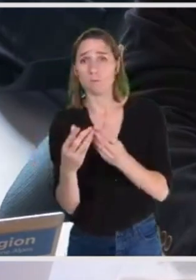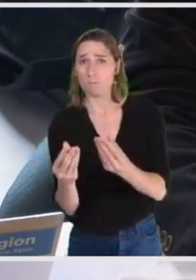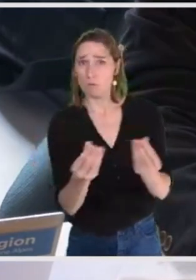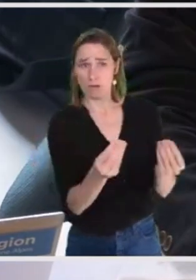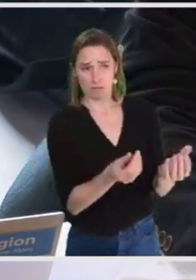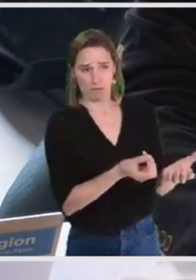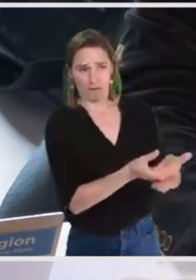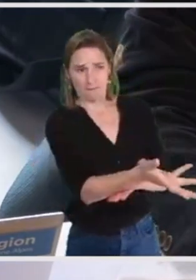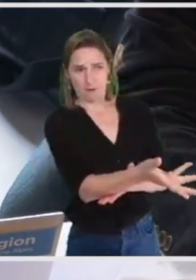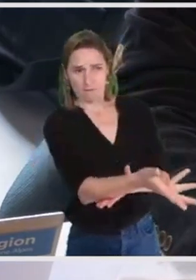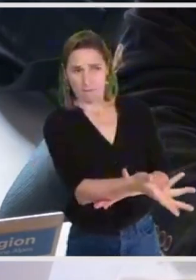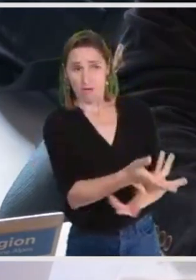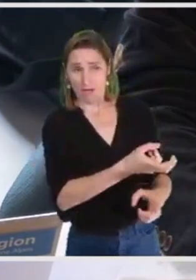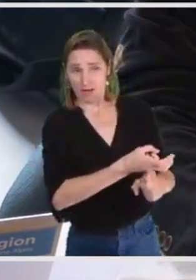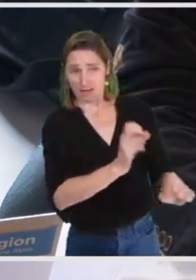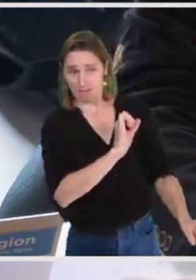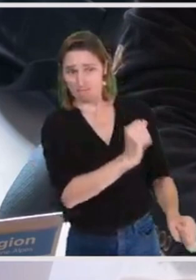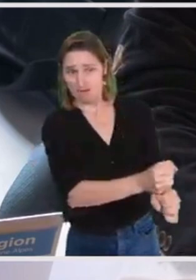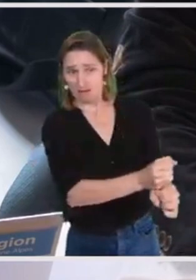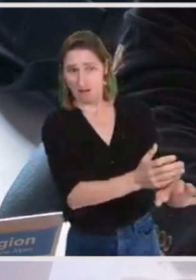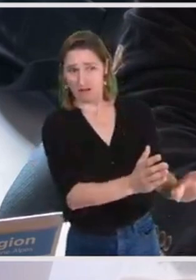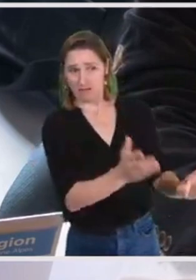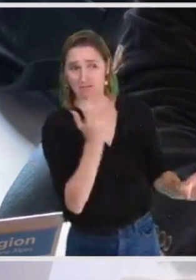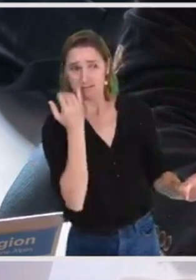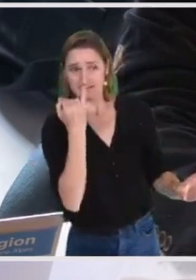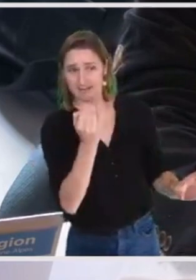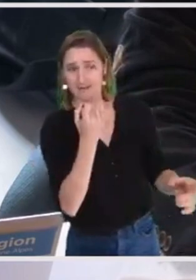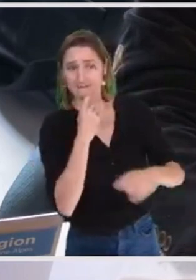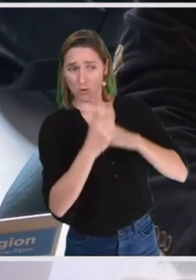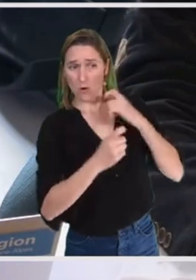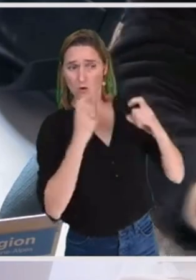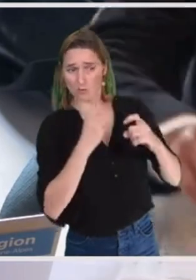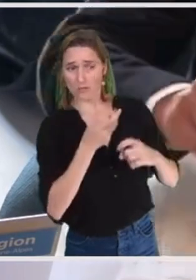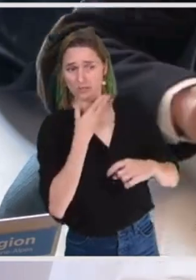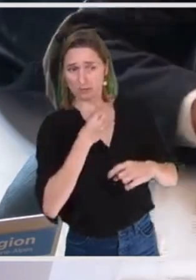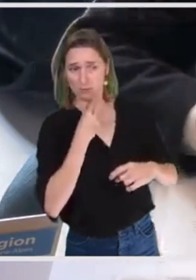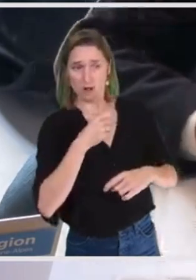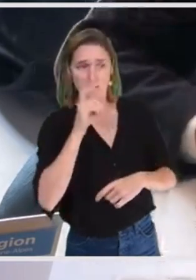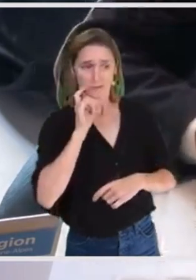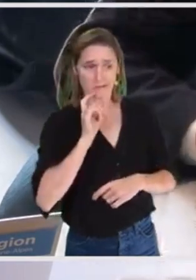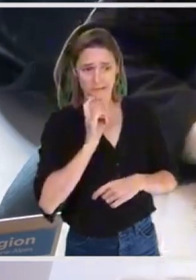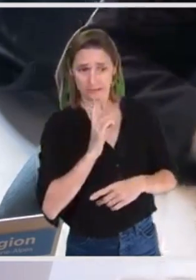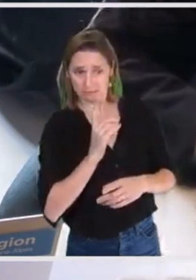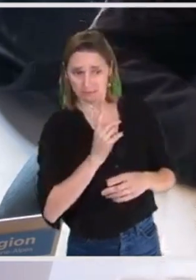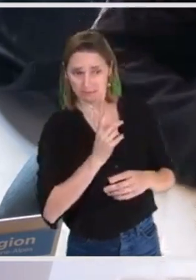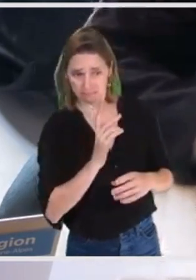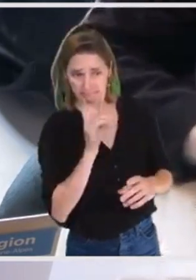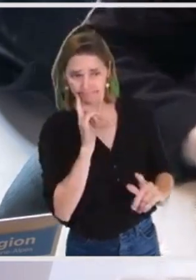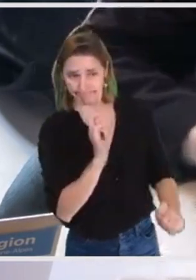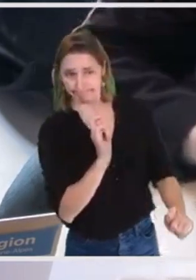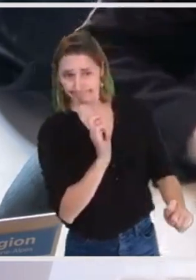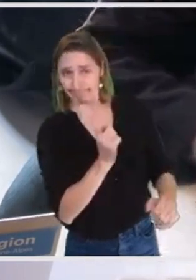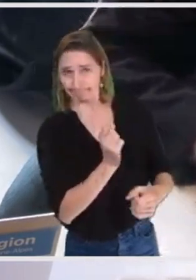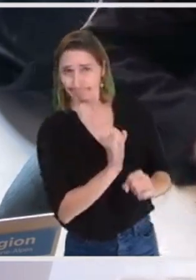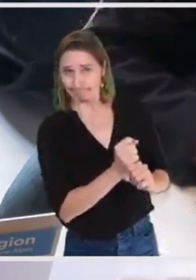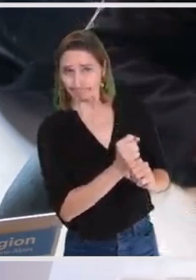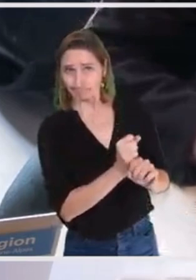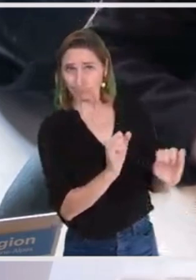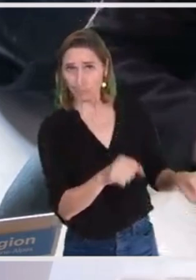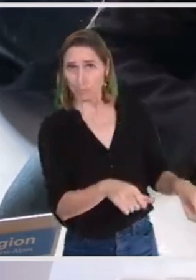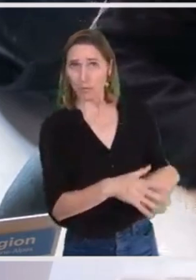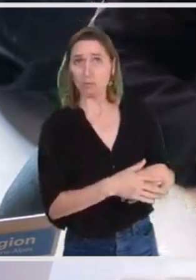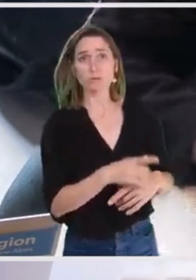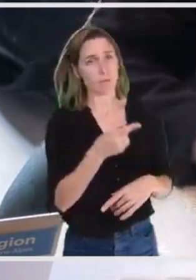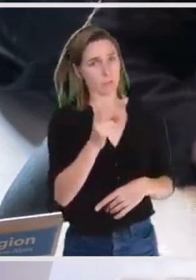risque pénal de toutes ces violences sexistes et sexuelles me paraît beaucoup plus efficace. Vous reparlez d'égalité des droits